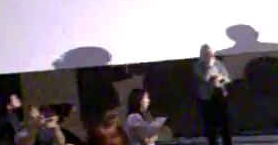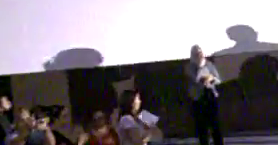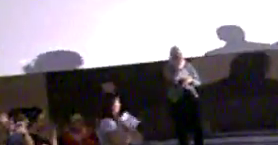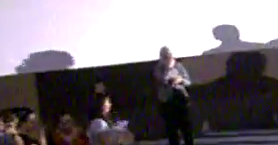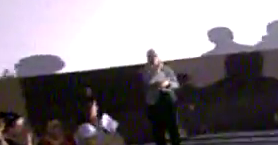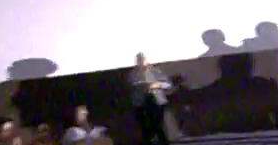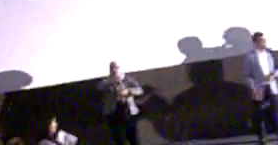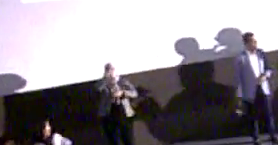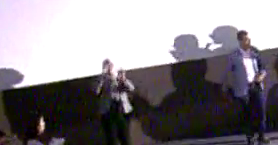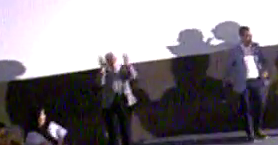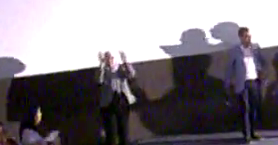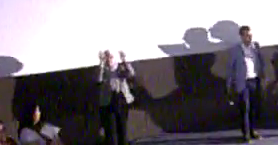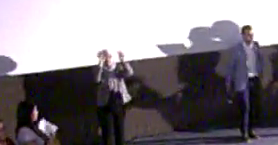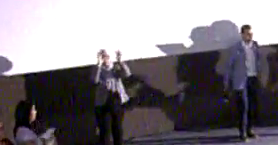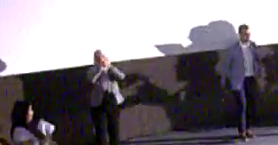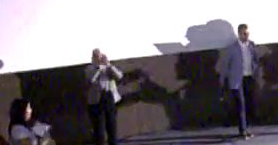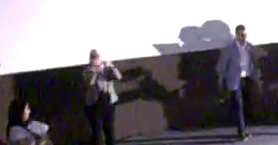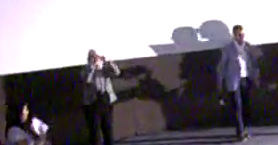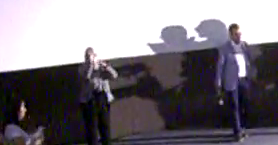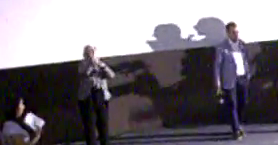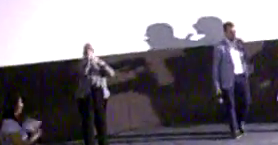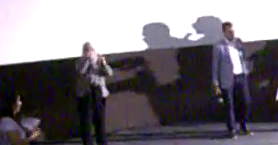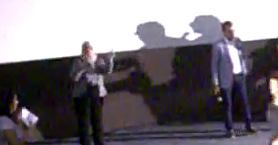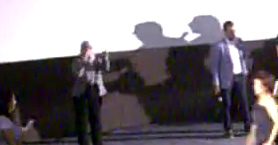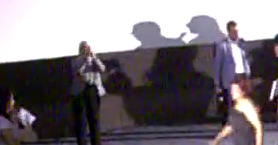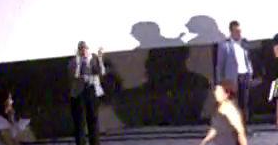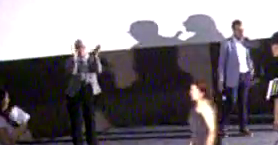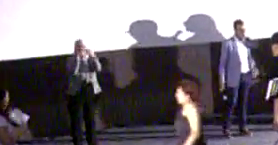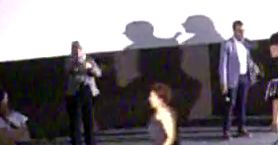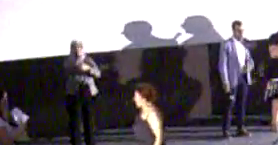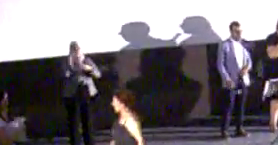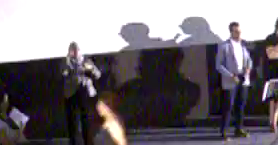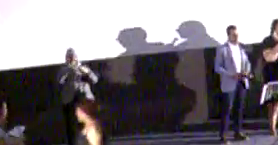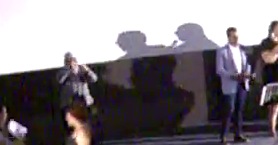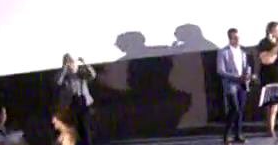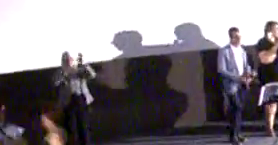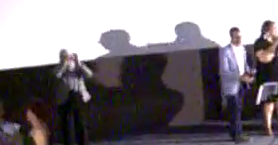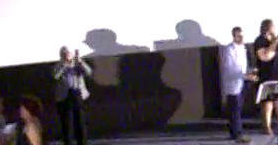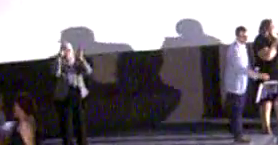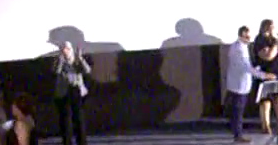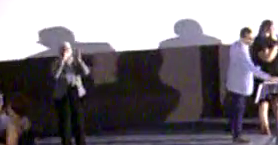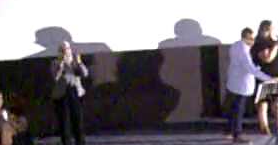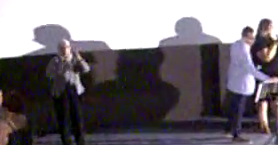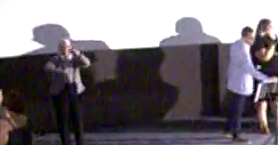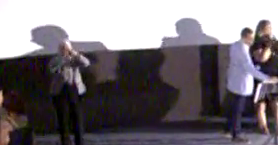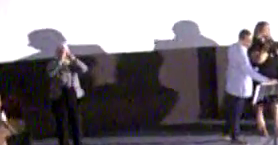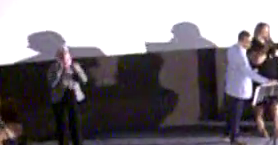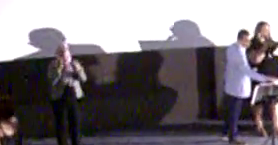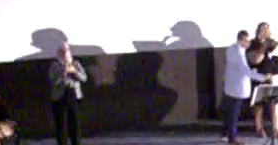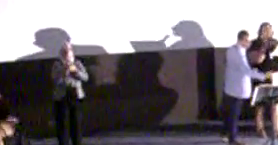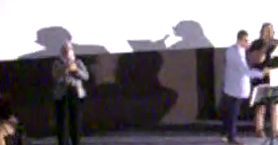أكثر من 90 جمعية ومنظمة التقت حول التقرير وخلصت إلى وثيقة مرجعية أطلقنا